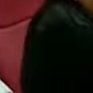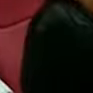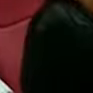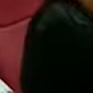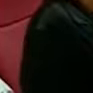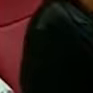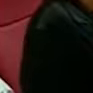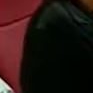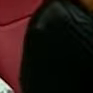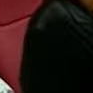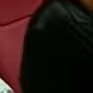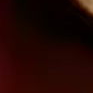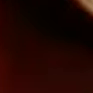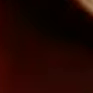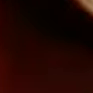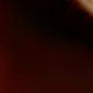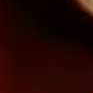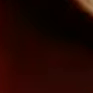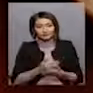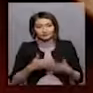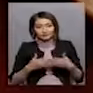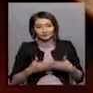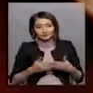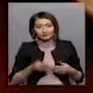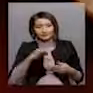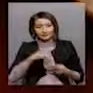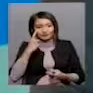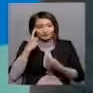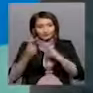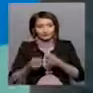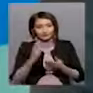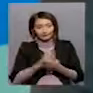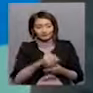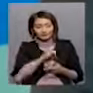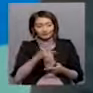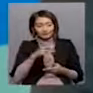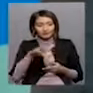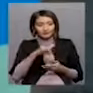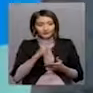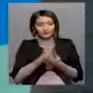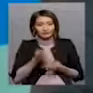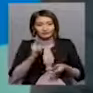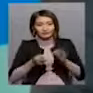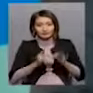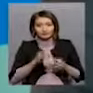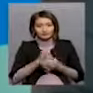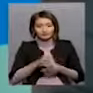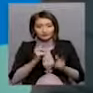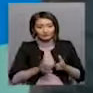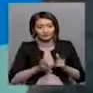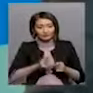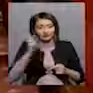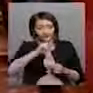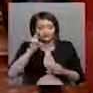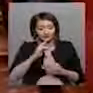Образование – одно из самых приоритетных социальных сфер, подчеркнул заместитель акима города Саян Муканов. Он отметил, что именно качество дошкольного образования